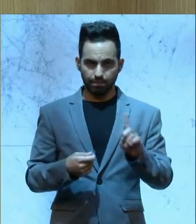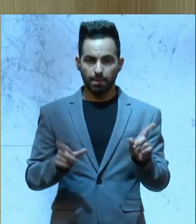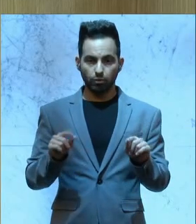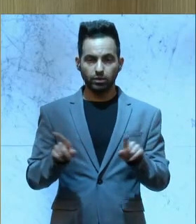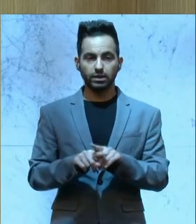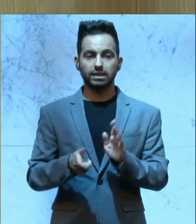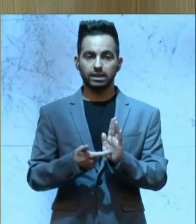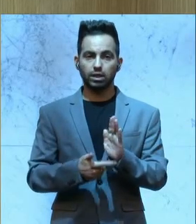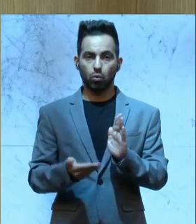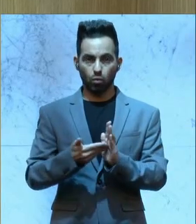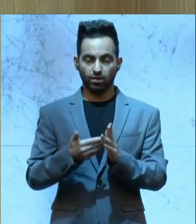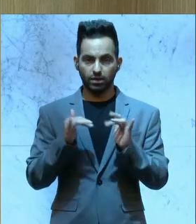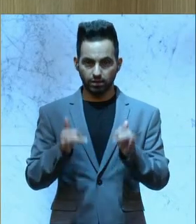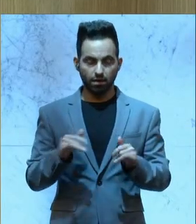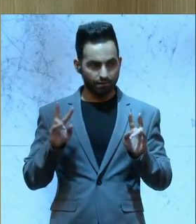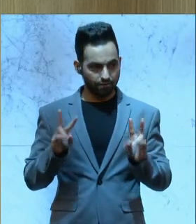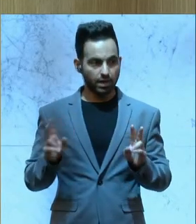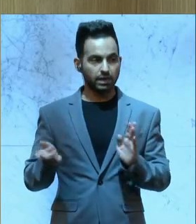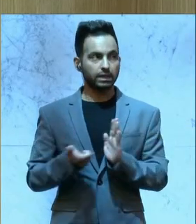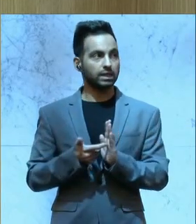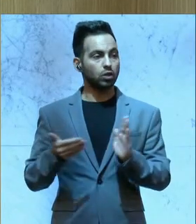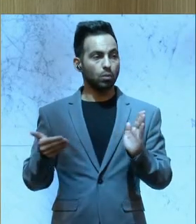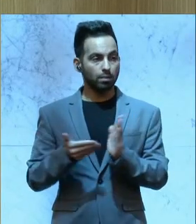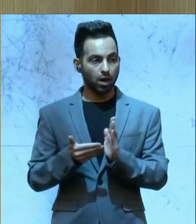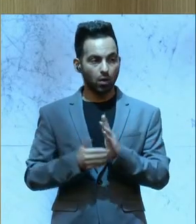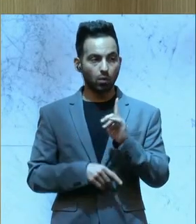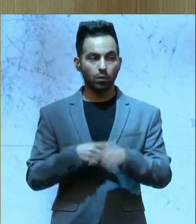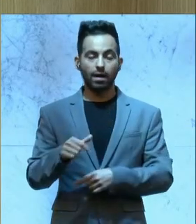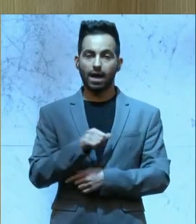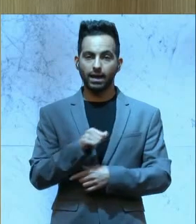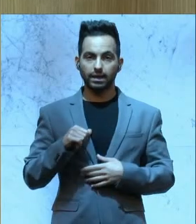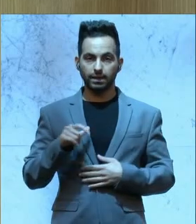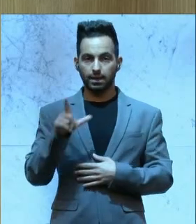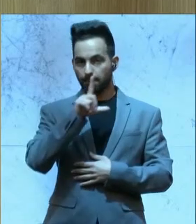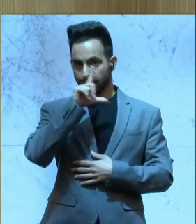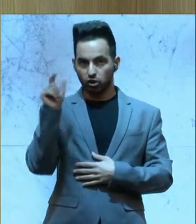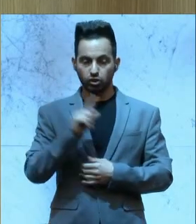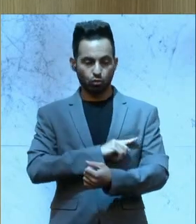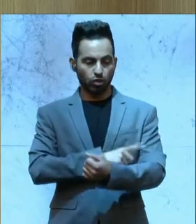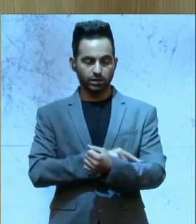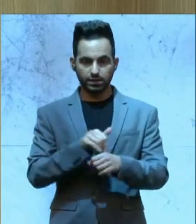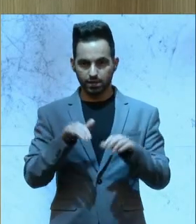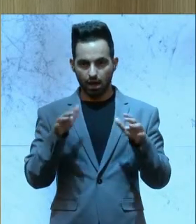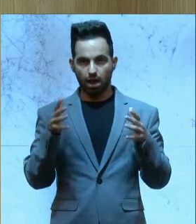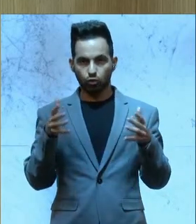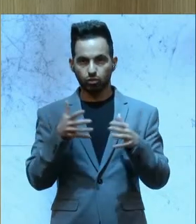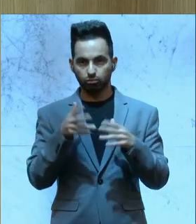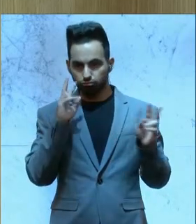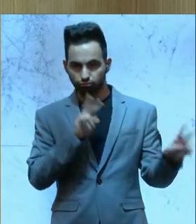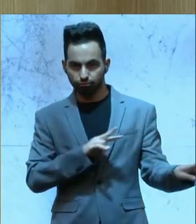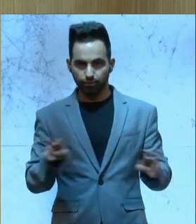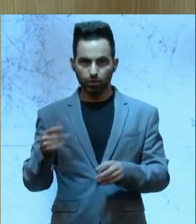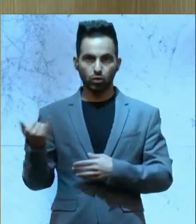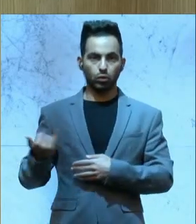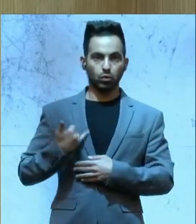dringend notwendig, es ist wirklich dringend notwendig, auf unser eigenes menschliches Potenzial zurückzugreifen, unsere eigenen